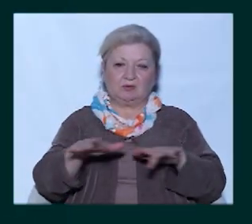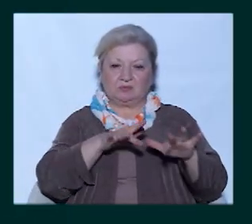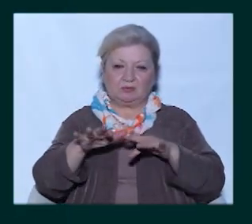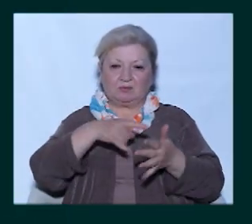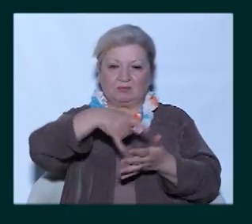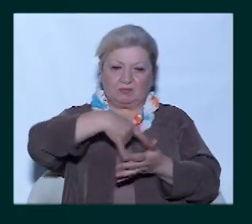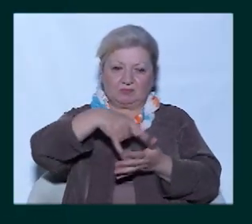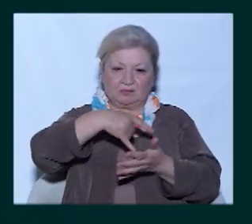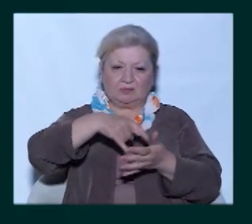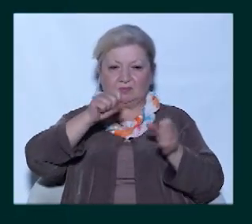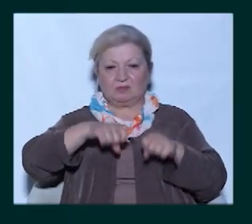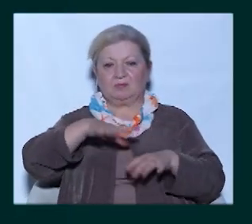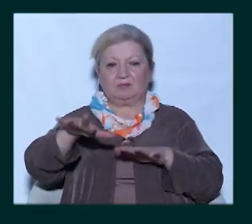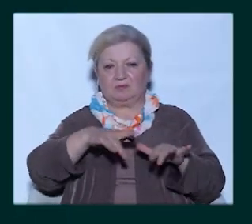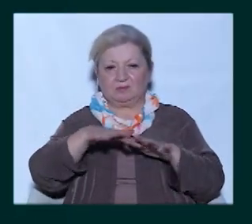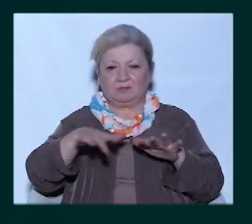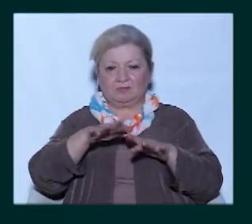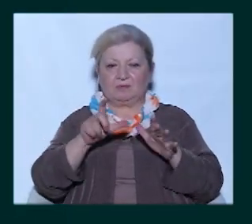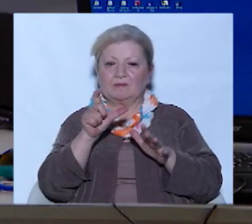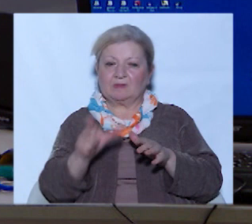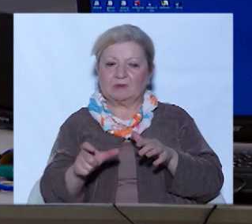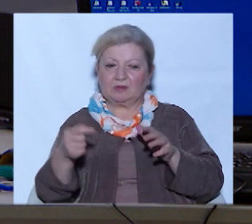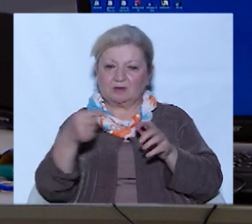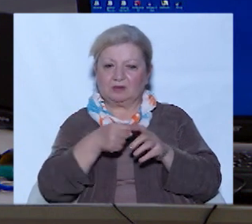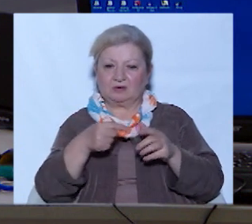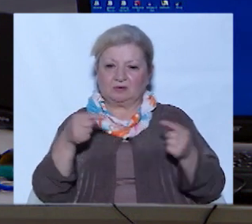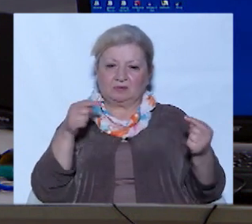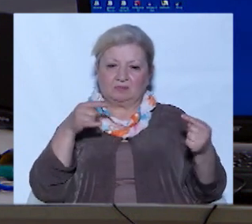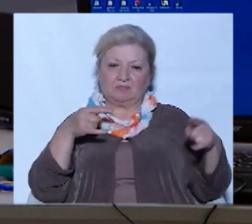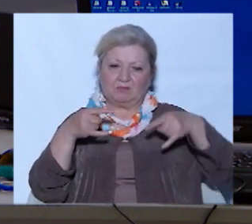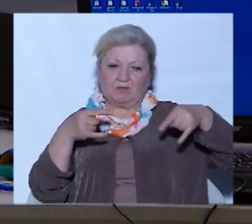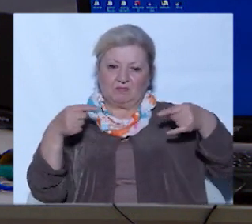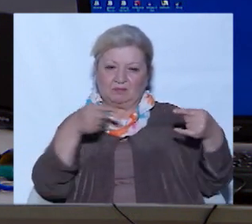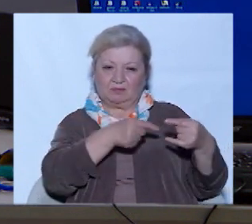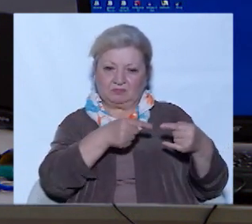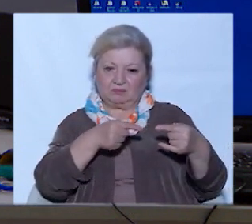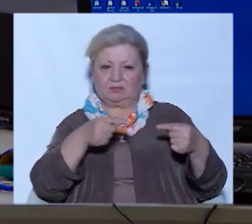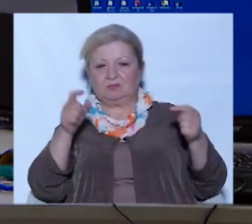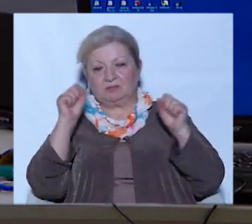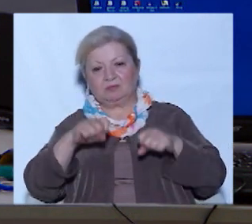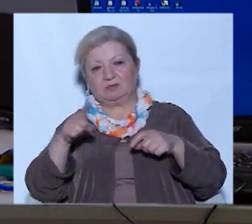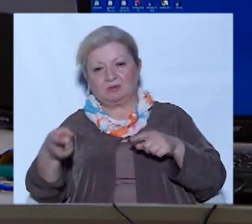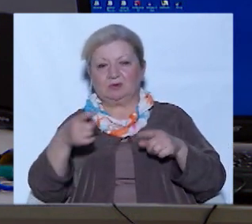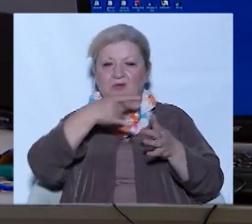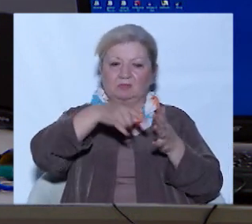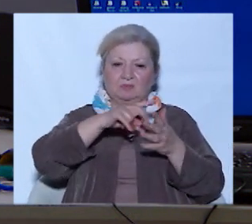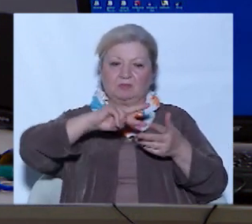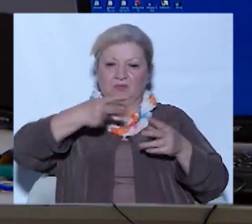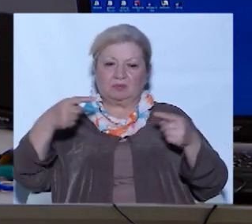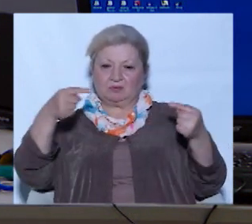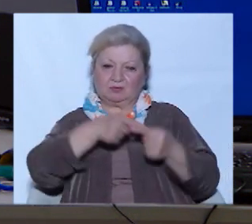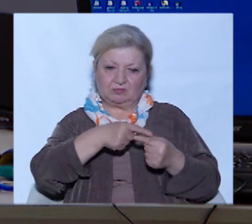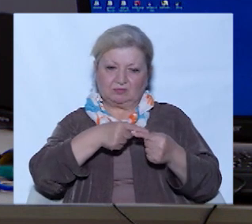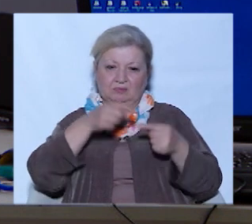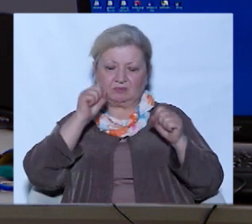ეს შეიძლება იმოძრაოს მაგნიტმა, შეიძლება იმოძრაოს კოჭა მაგნიტის მიმართ, ერთმა დენიანმა კოჭამ მეორეს მიმართ,